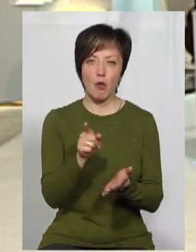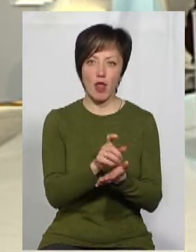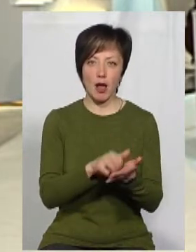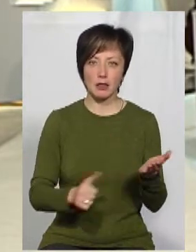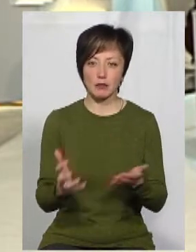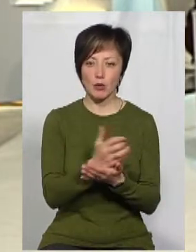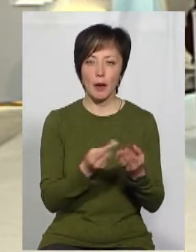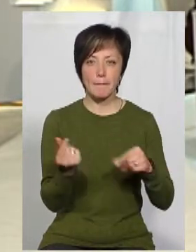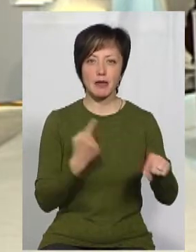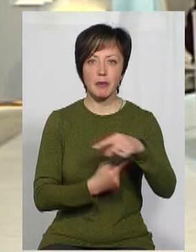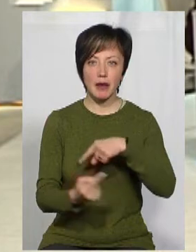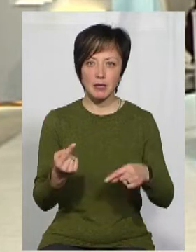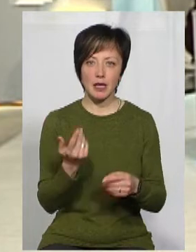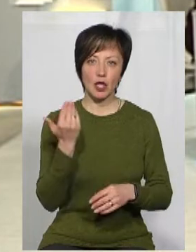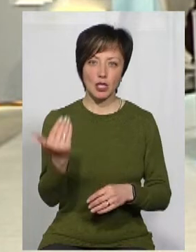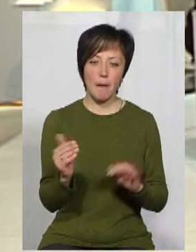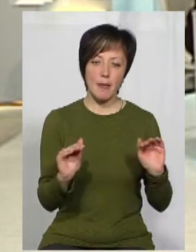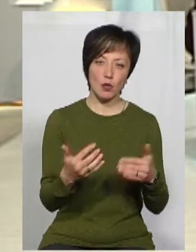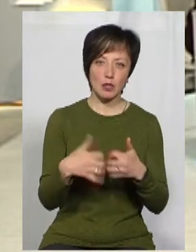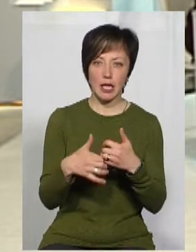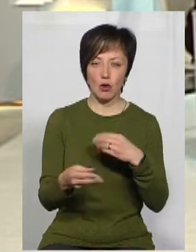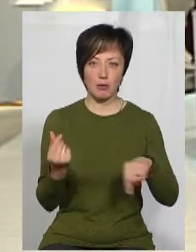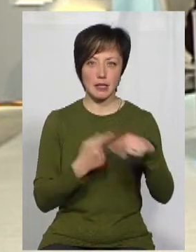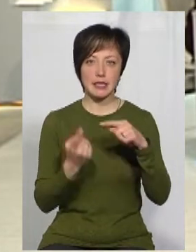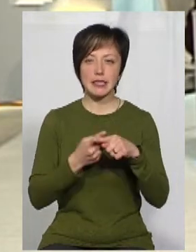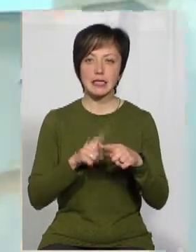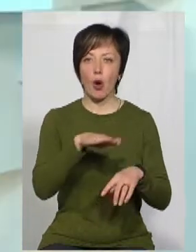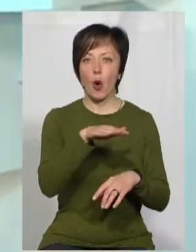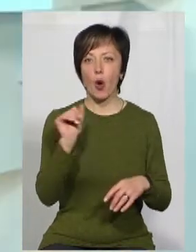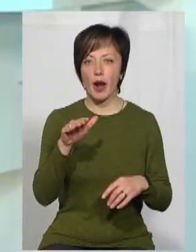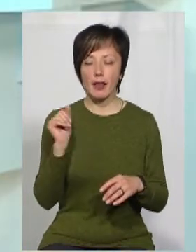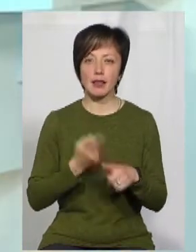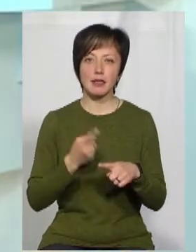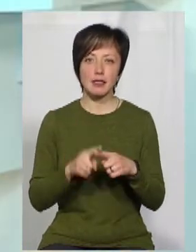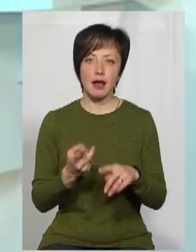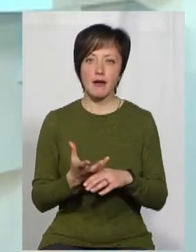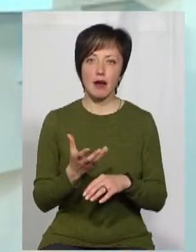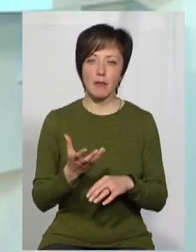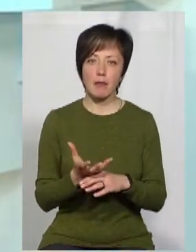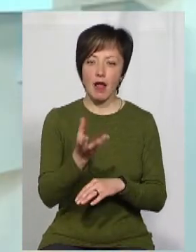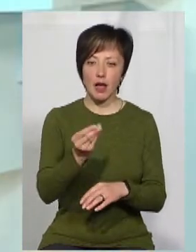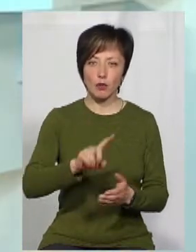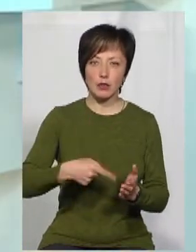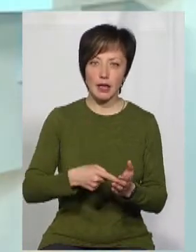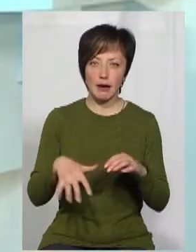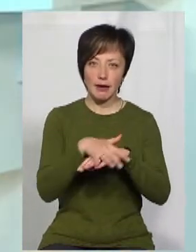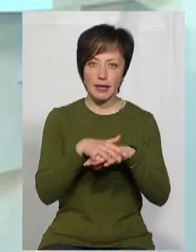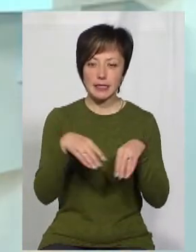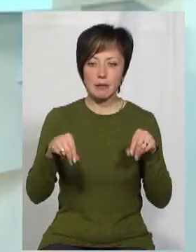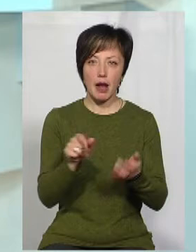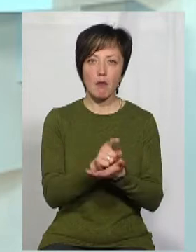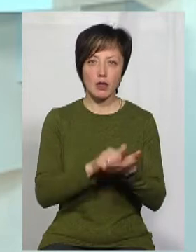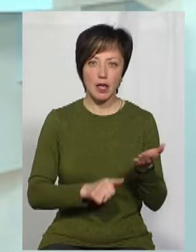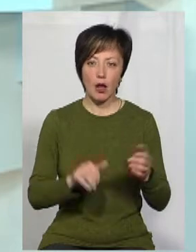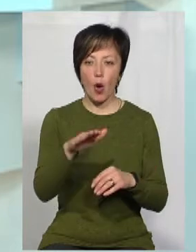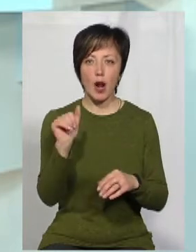збори підприємців, які належать до малого середнього бізнесу. Це оренда, це абонплата на комунальних ринках, це земельний